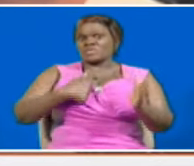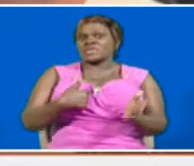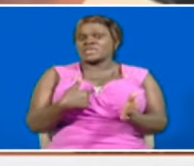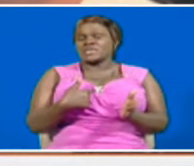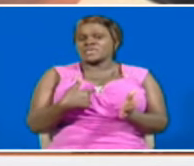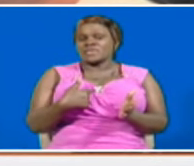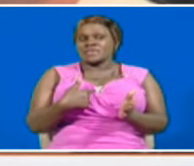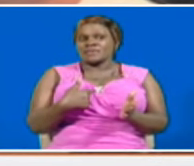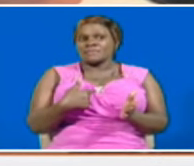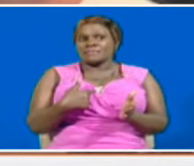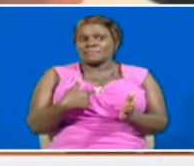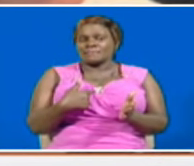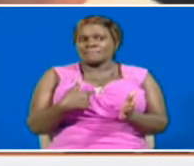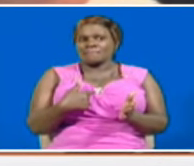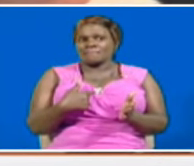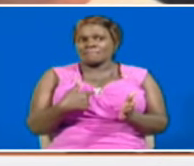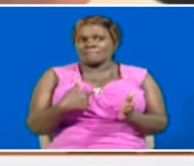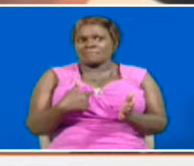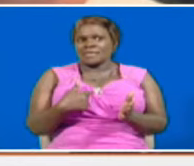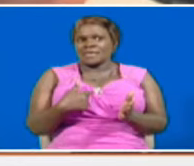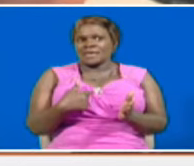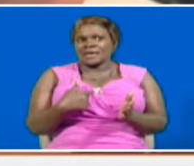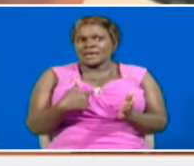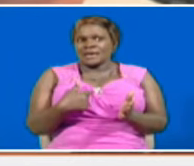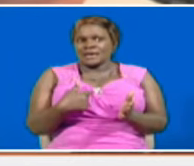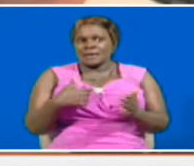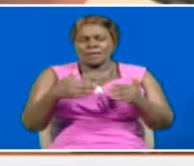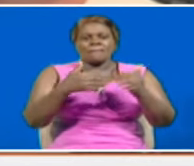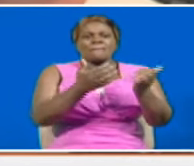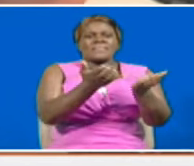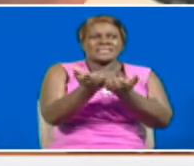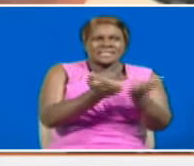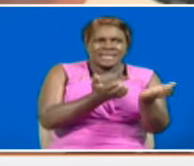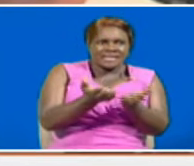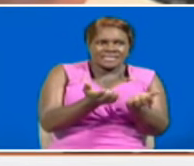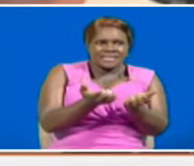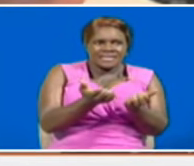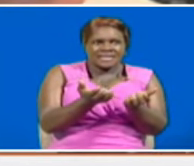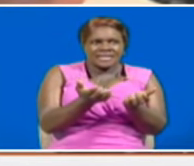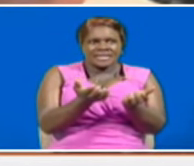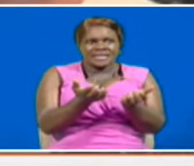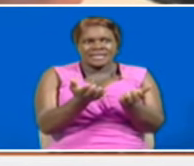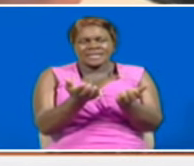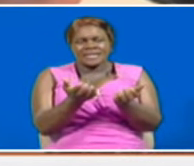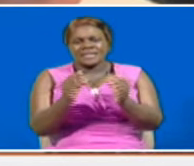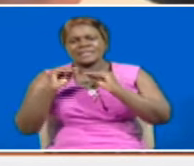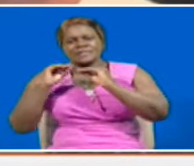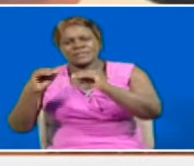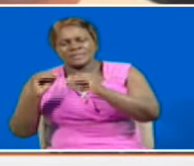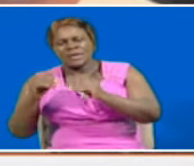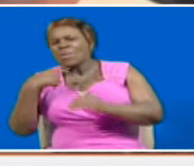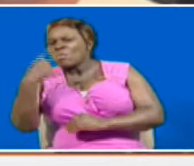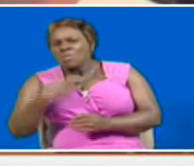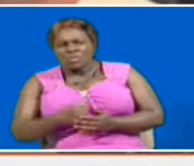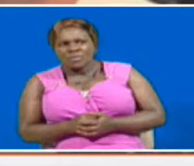nani alokoswa risasi hapa, nani alofungiwa biashara hapa, nani alofinywa hapa mambo ya elimu na mambo mengine,